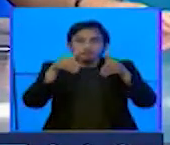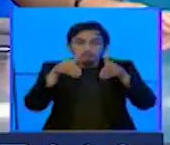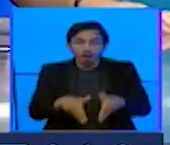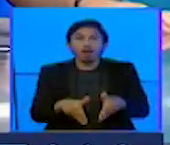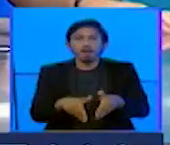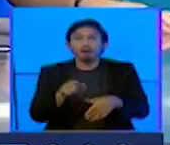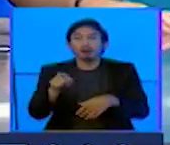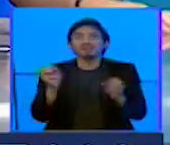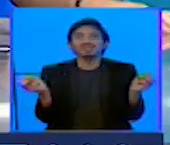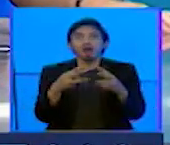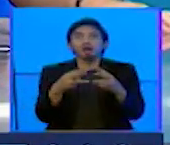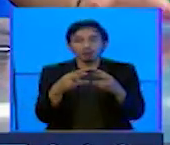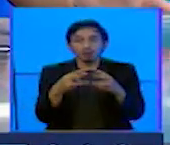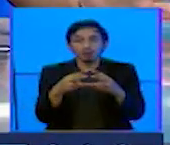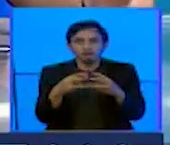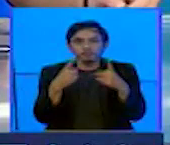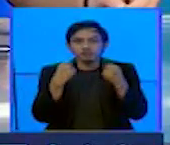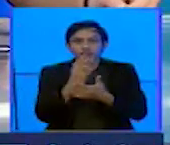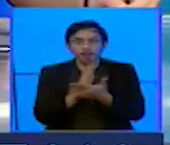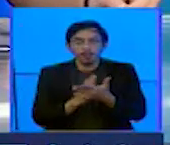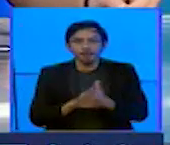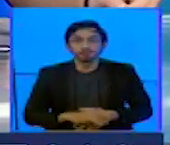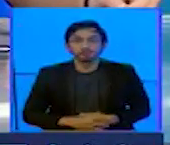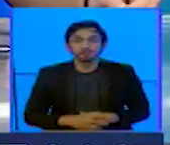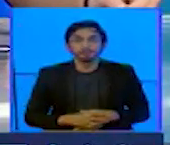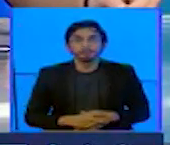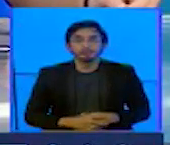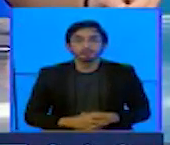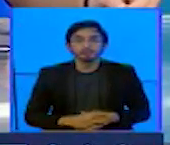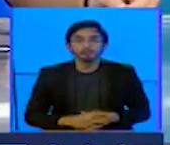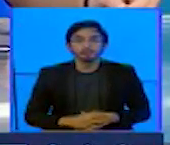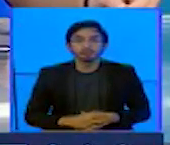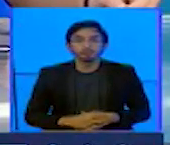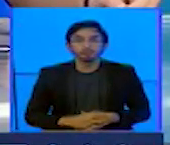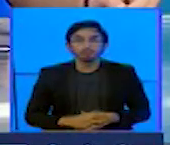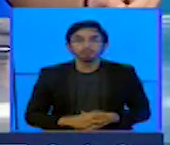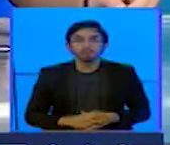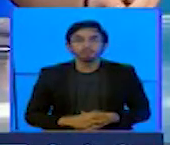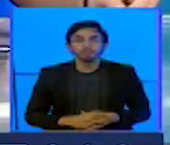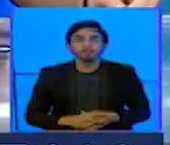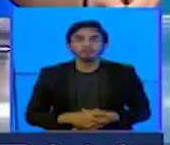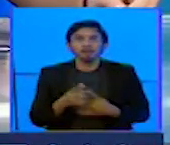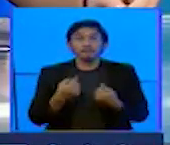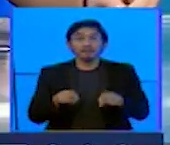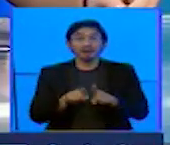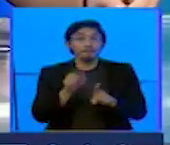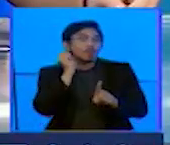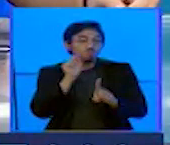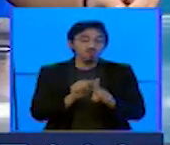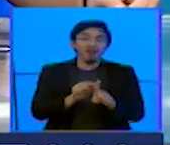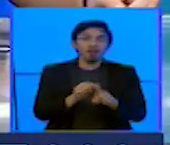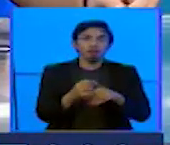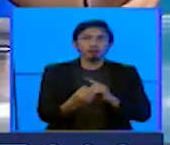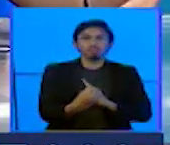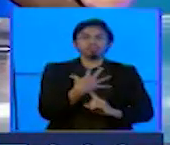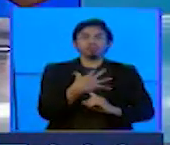Tengah. Pengantin wanita menulari COVID-19 kepada orang tuanya saat menggelar pesta hajatan di rumah. Dan karena pesta hajatan